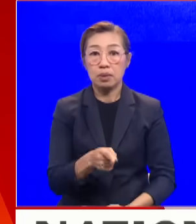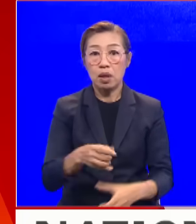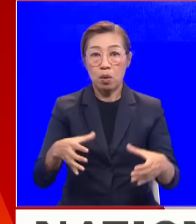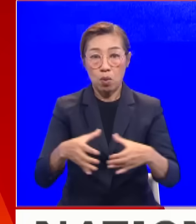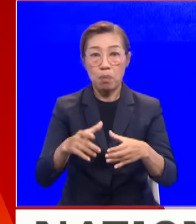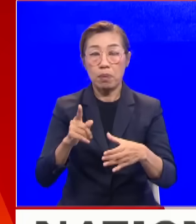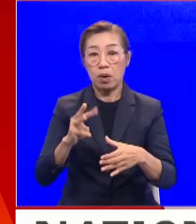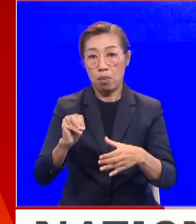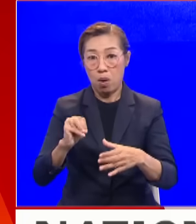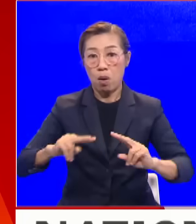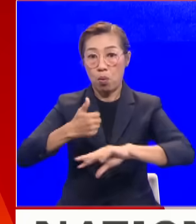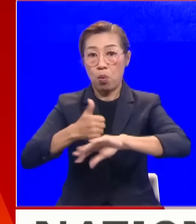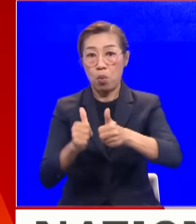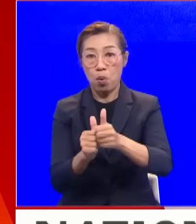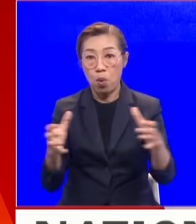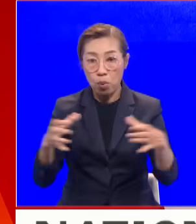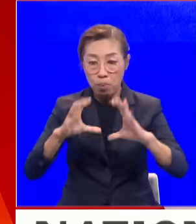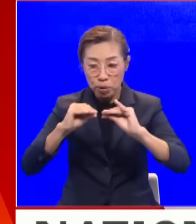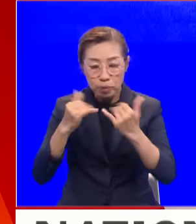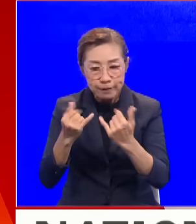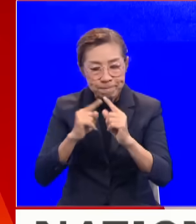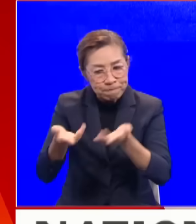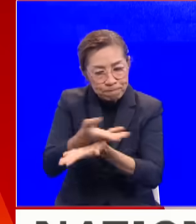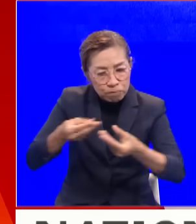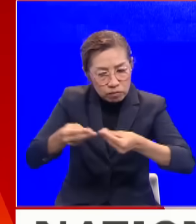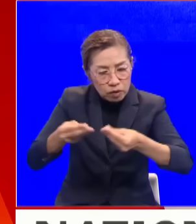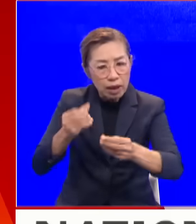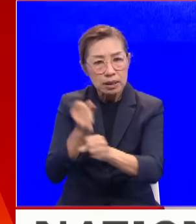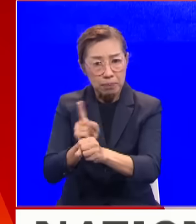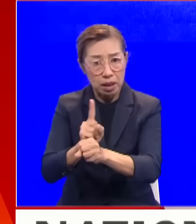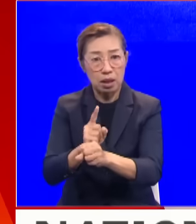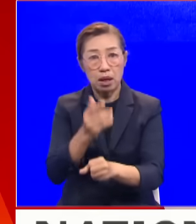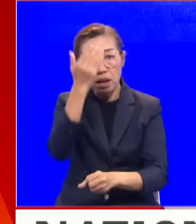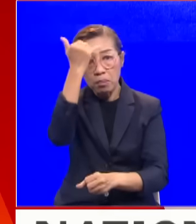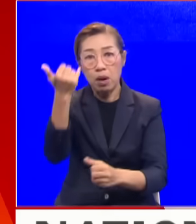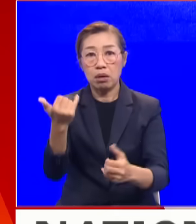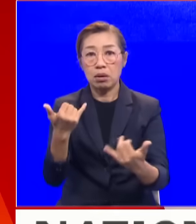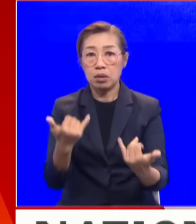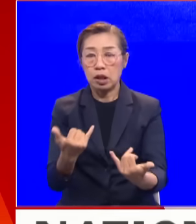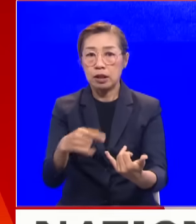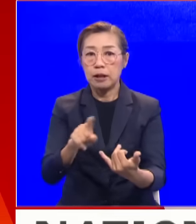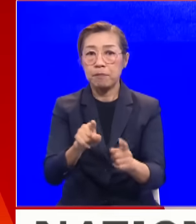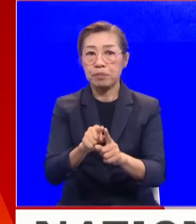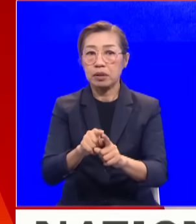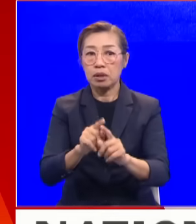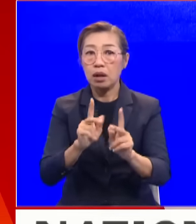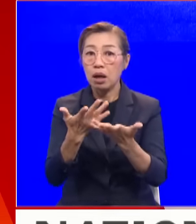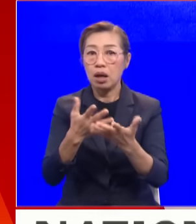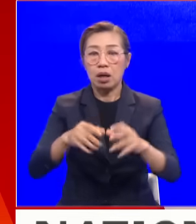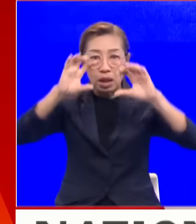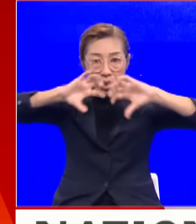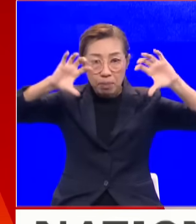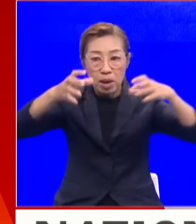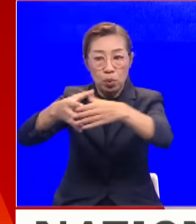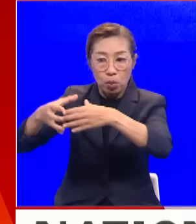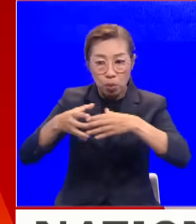คงเป็นการช่วยกันคิดว่าจะช่วยกันทำยังไงเพราะว่ามติที่ชัดเจนออกมาแล้วระหว่างพรรคร่วมกับพรรคเพื่อไทยซึ่ง